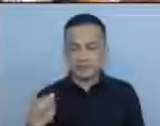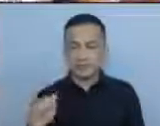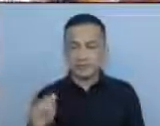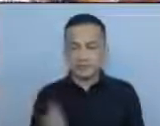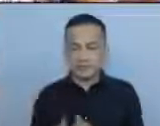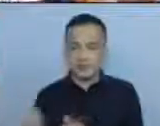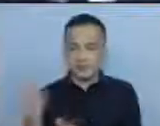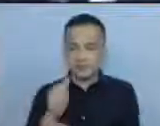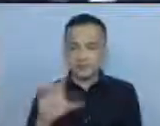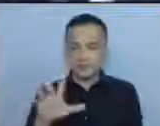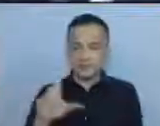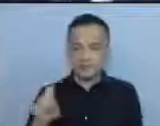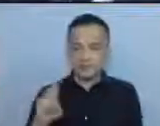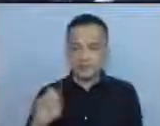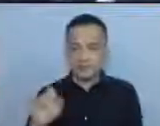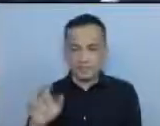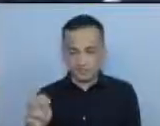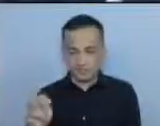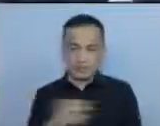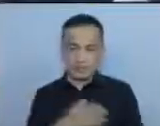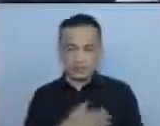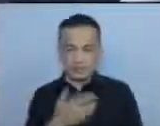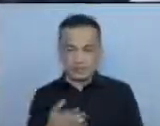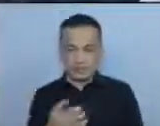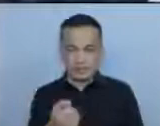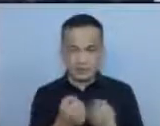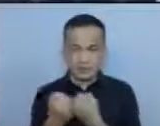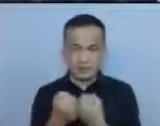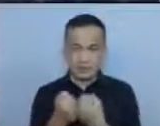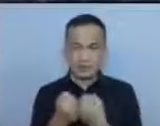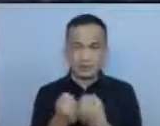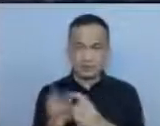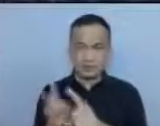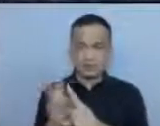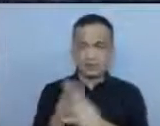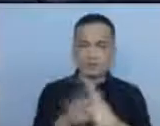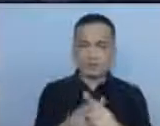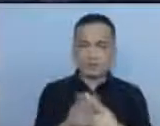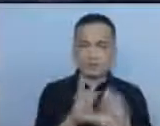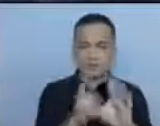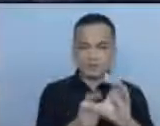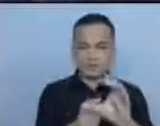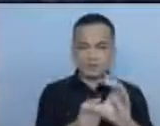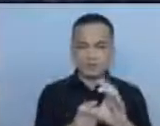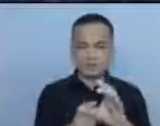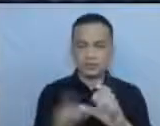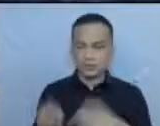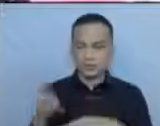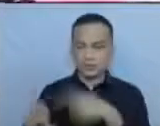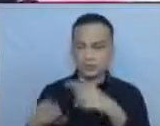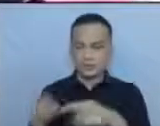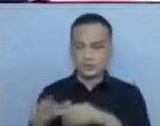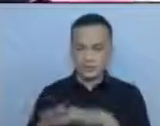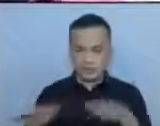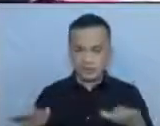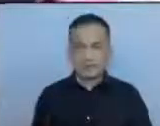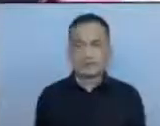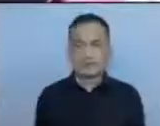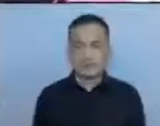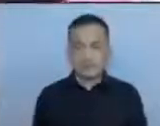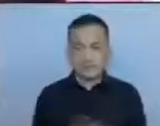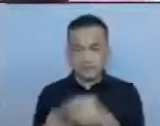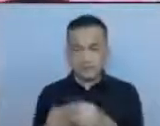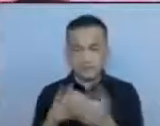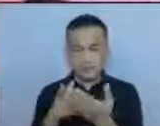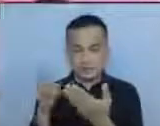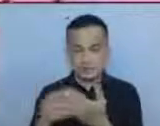ito ay isang inisyatiba upang malabanan ang recruitment ng teroristang grupo sa mga out-of-school youth. Dagdag niya, ang programa ay